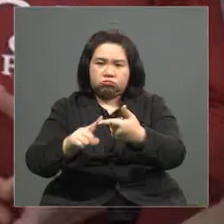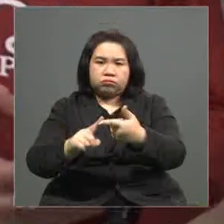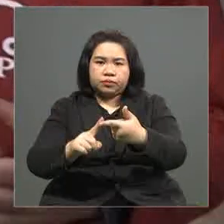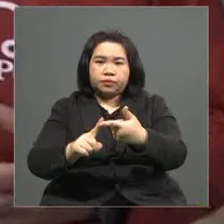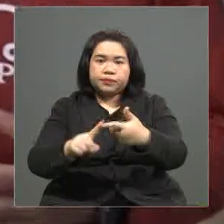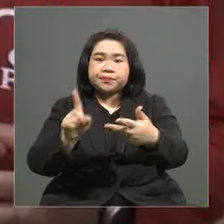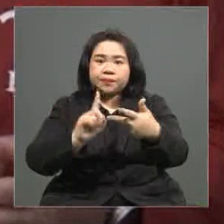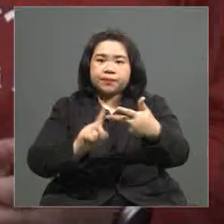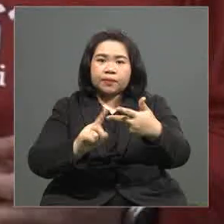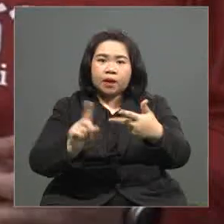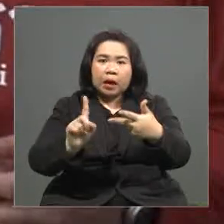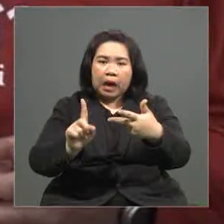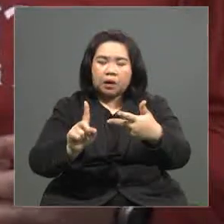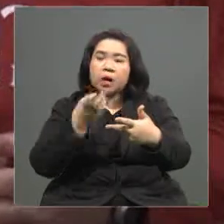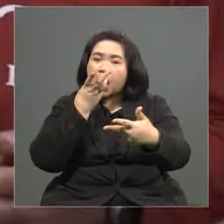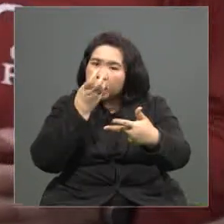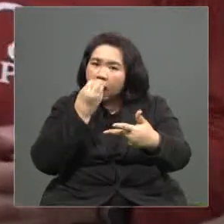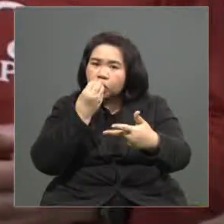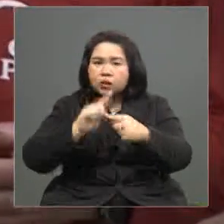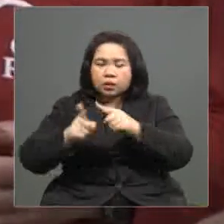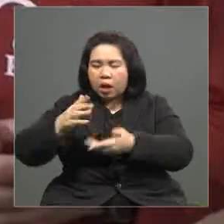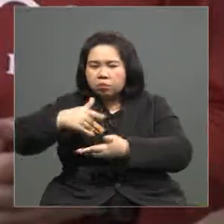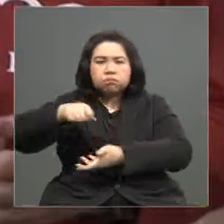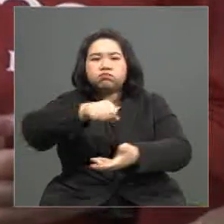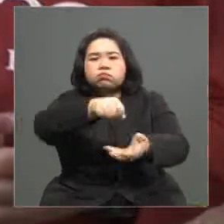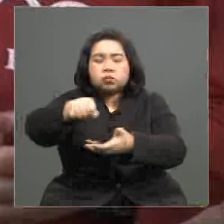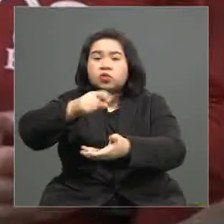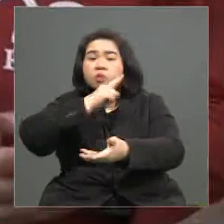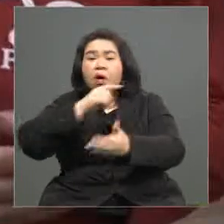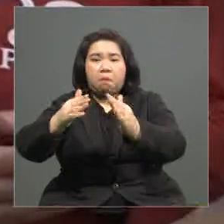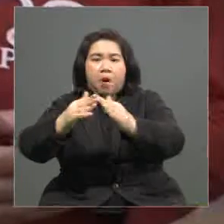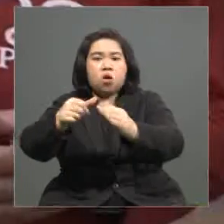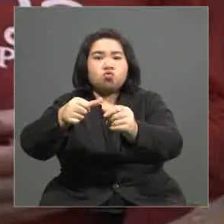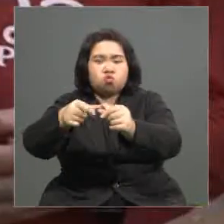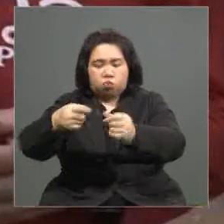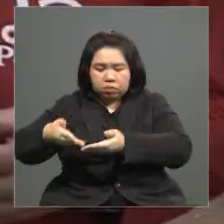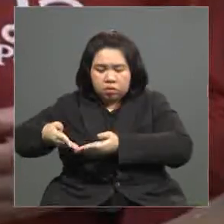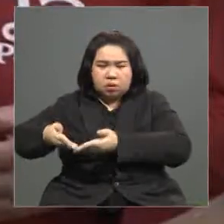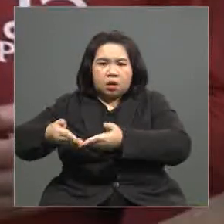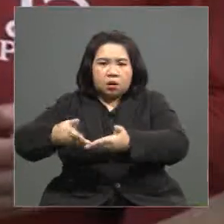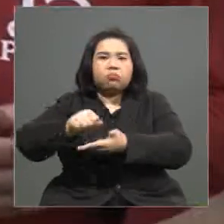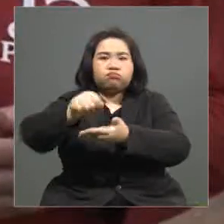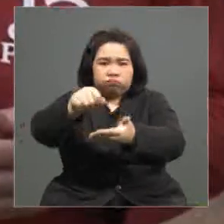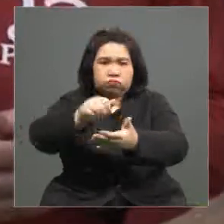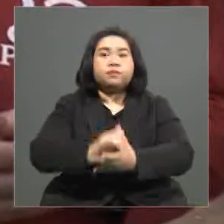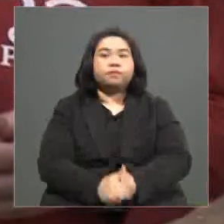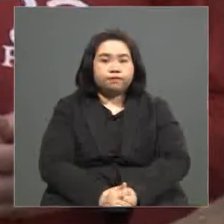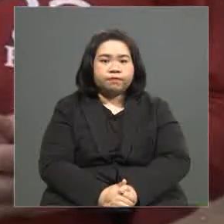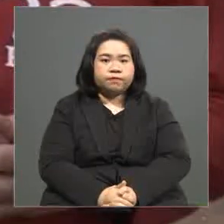ครับแล้วก็อีกส่วนหนึ่งก็จะส่งเสบียงไปทำบ้านที่ไม่สามารถออกมาข้างนอกได้ก็ใช้ทางเรือ